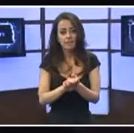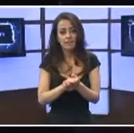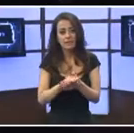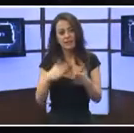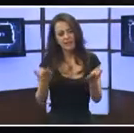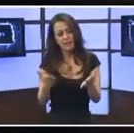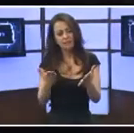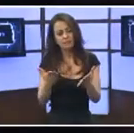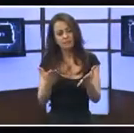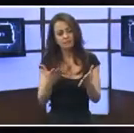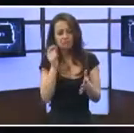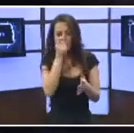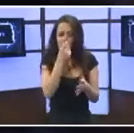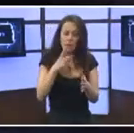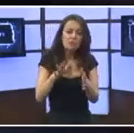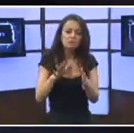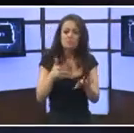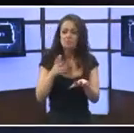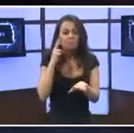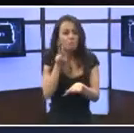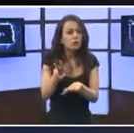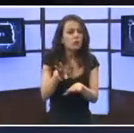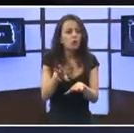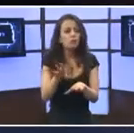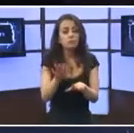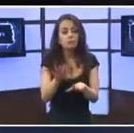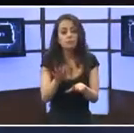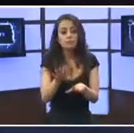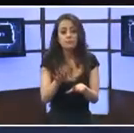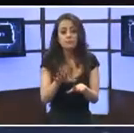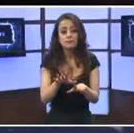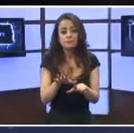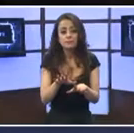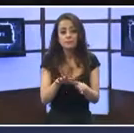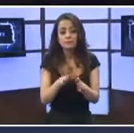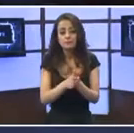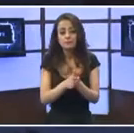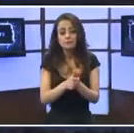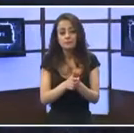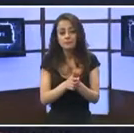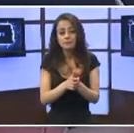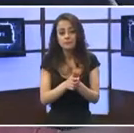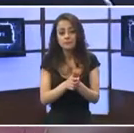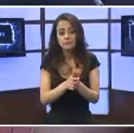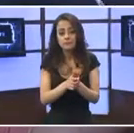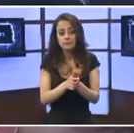sıradan davranın. Benim için ben gider, ben Uğur'a öyle yaptım. Ne haber lan dedim. Uzat bakayım dedim, tokalaş ayağını uzat. Uğur'a